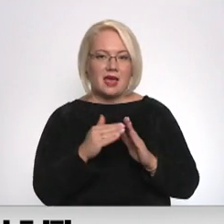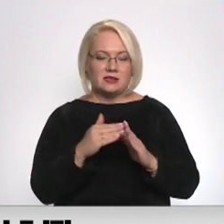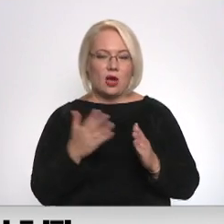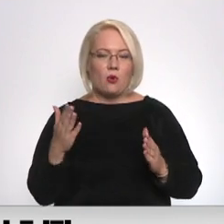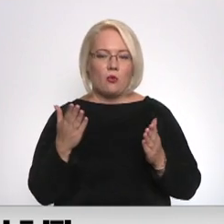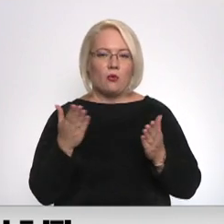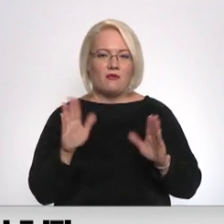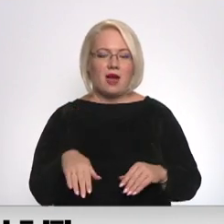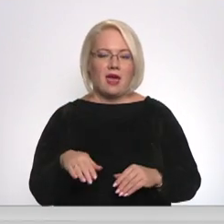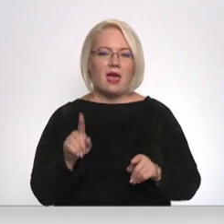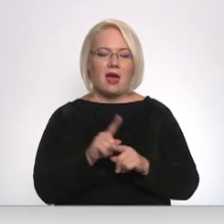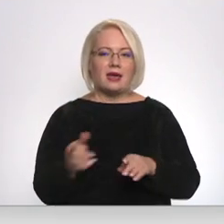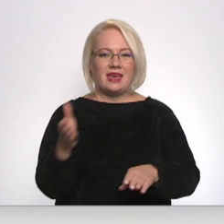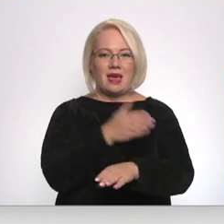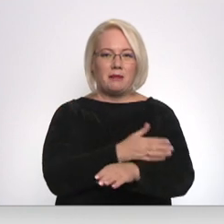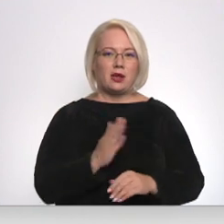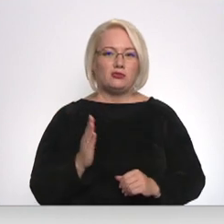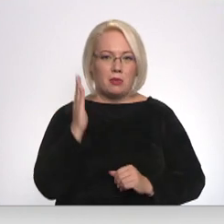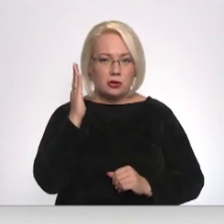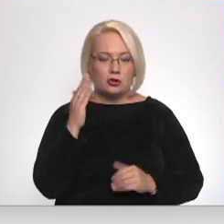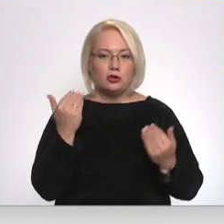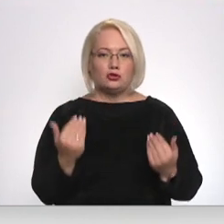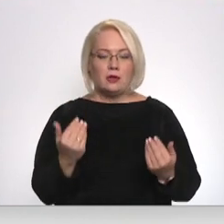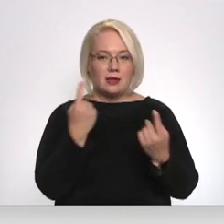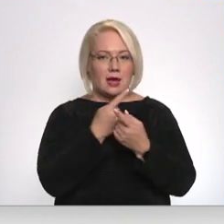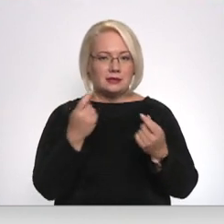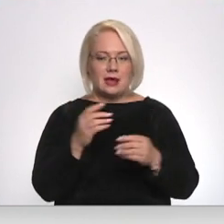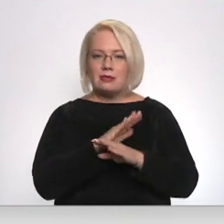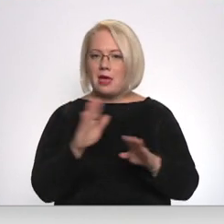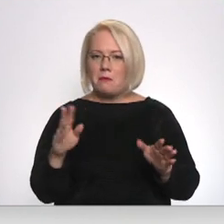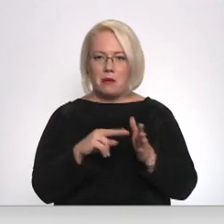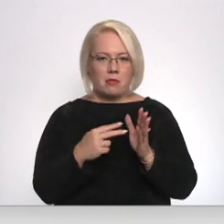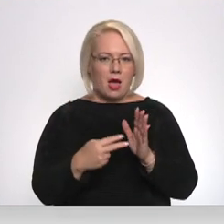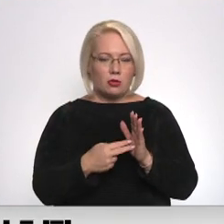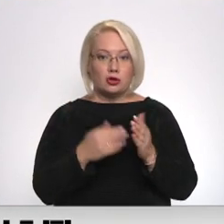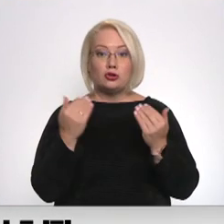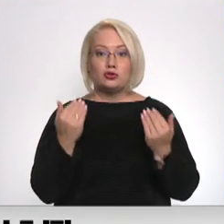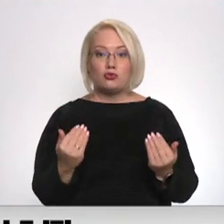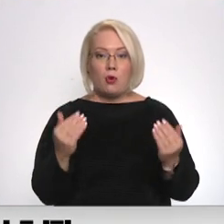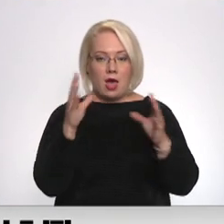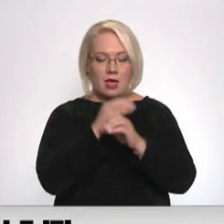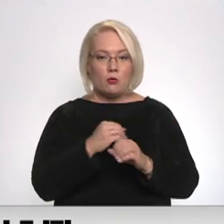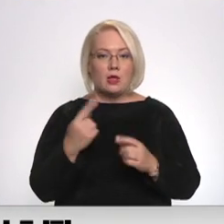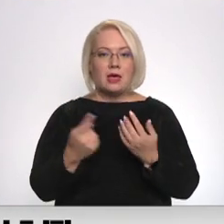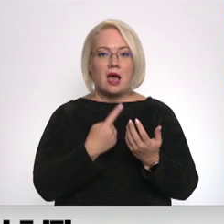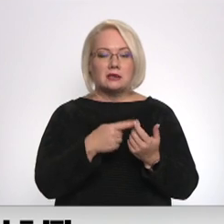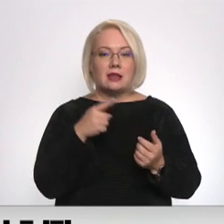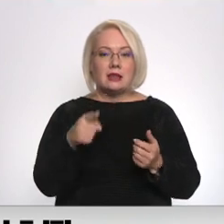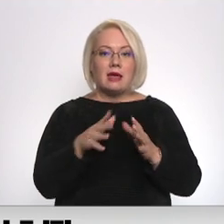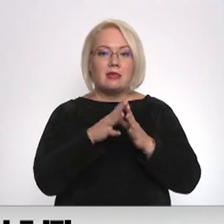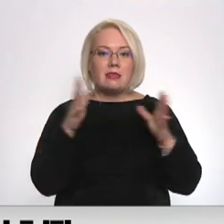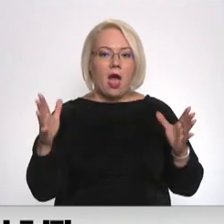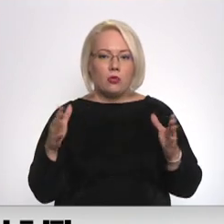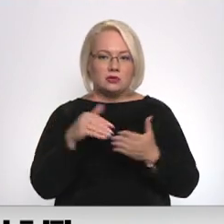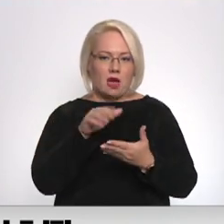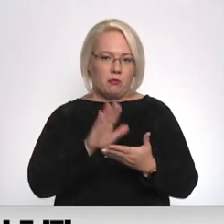varēja arī nodot glabāšanā, šodien atzīst, ka nebija plānojuši to, ka šonakt būs jāsaskaita tik daudz balsis.